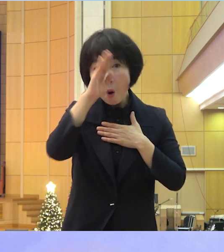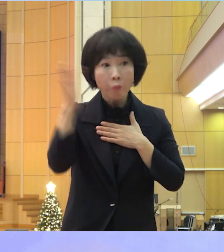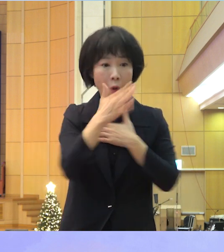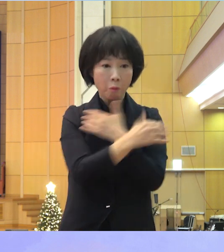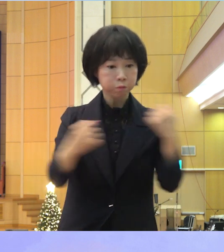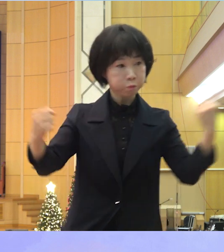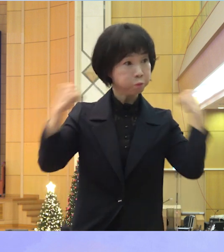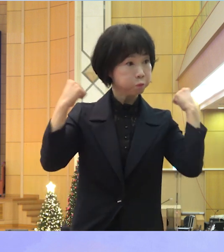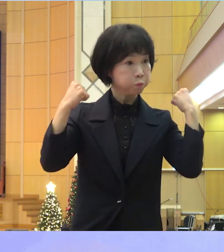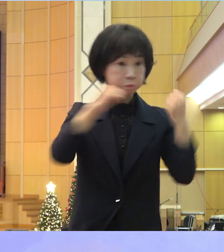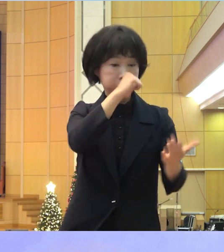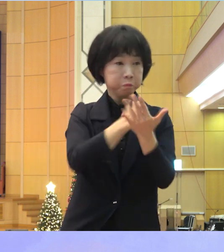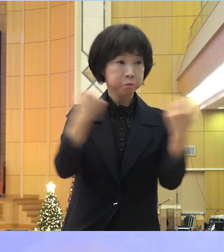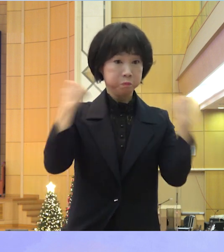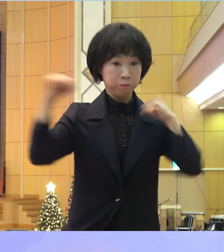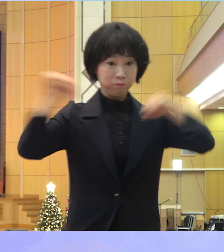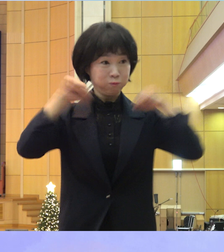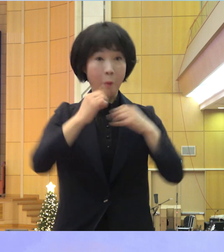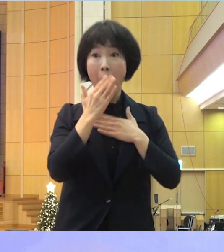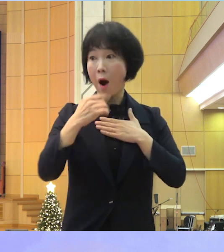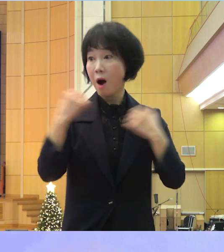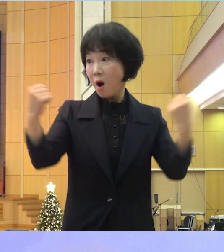병이 들어서 고통당하기 전에는